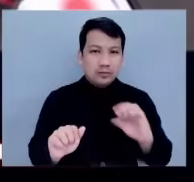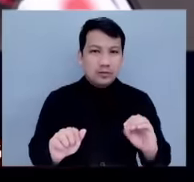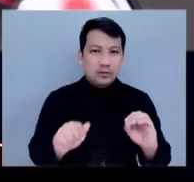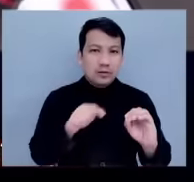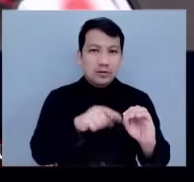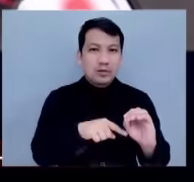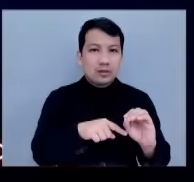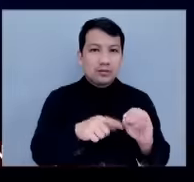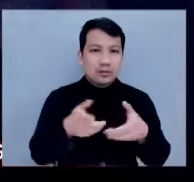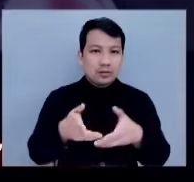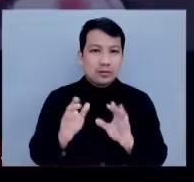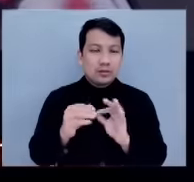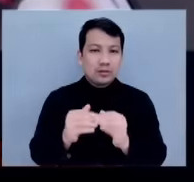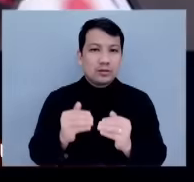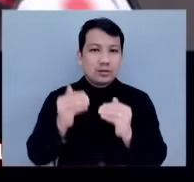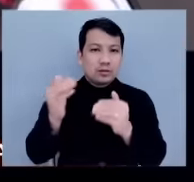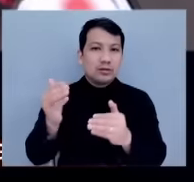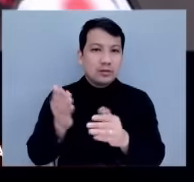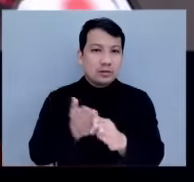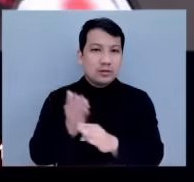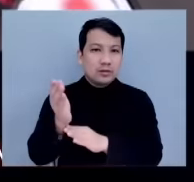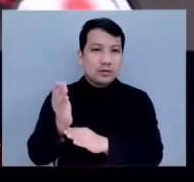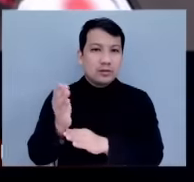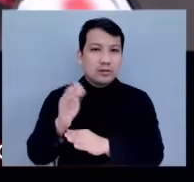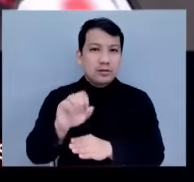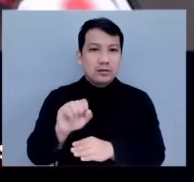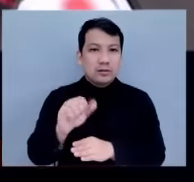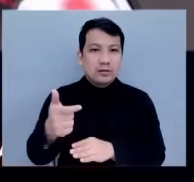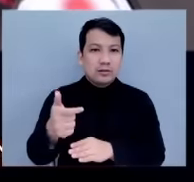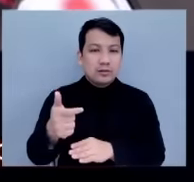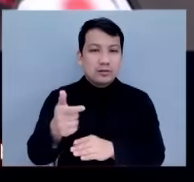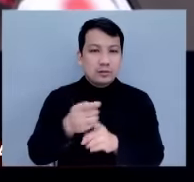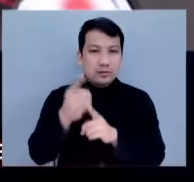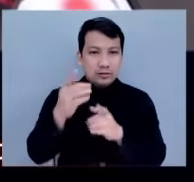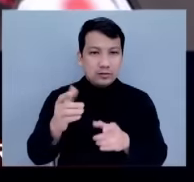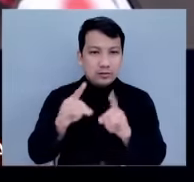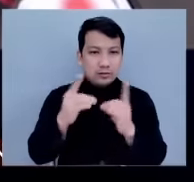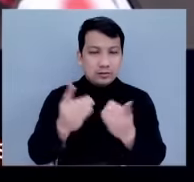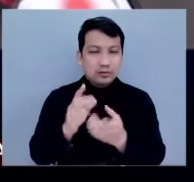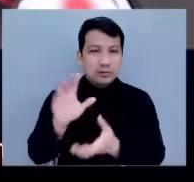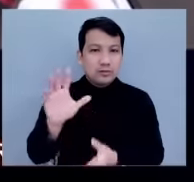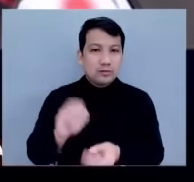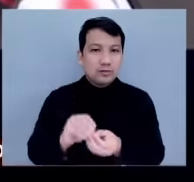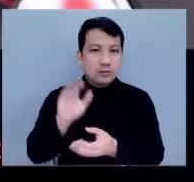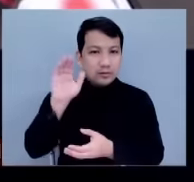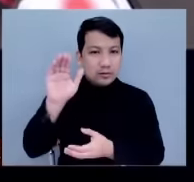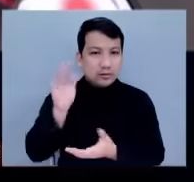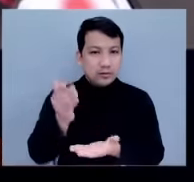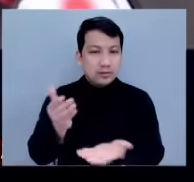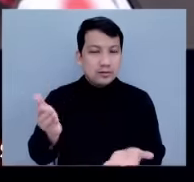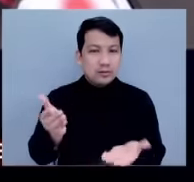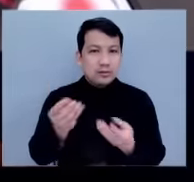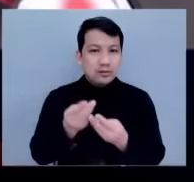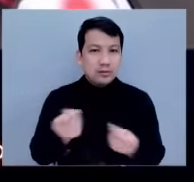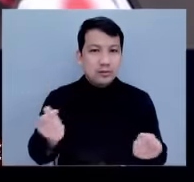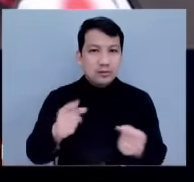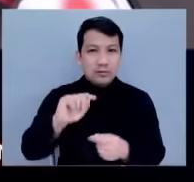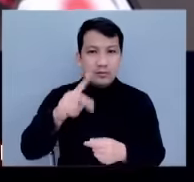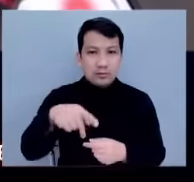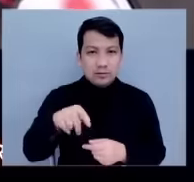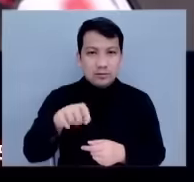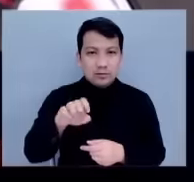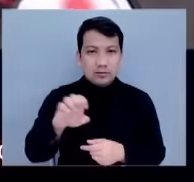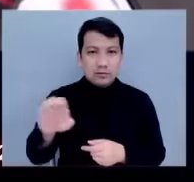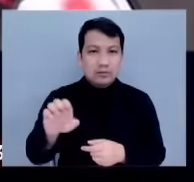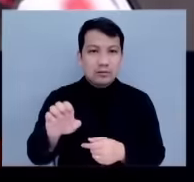sila mapagbibigyan, sa Director General na raw mismo ng ahensya nila ito, iaapila. Gagawin daw ng tape ang lahat ng